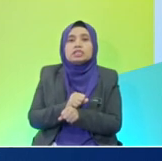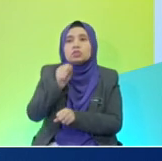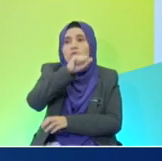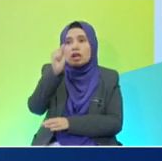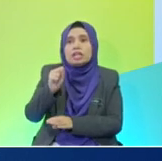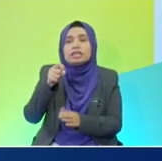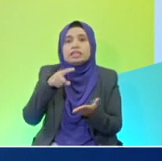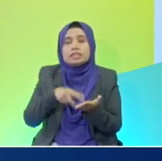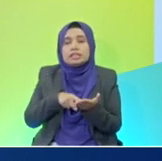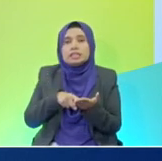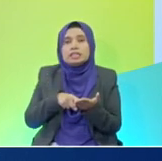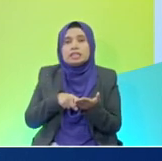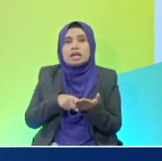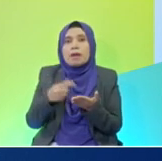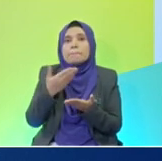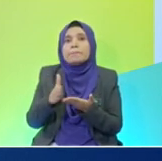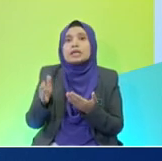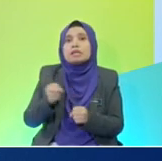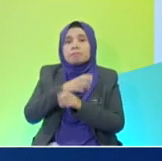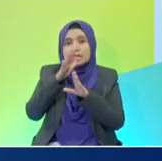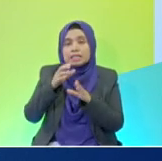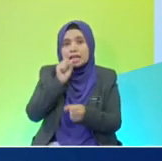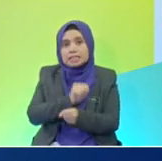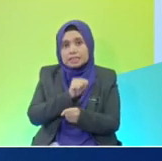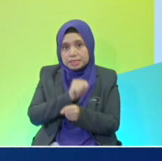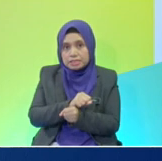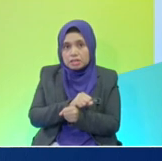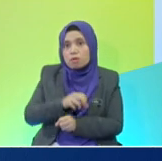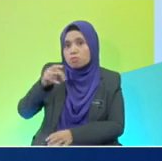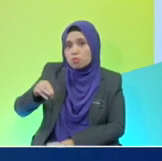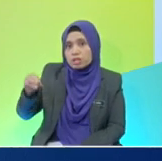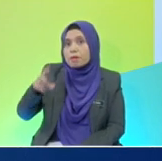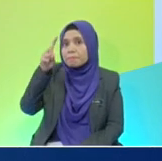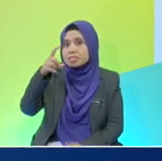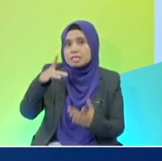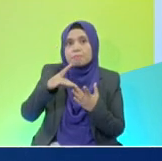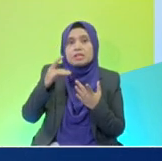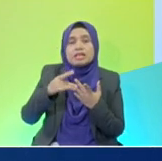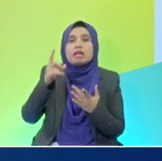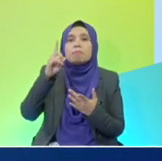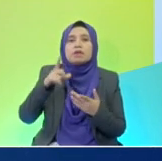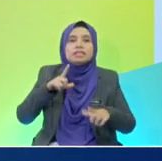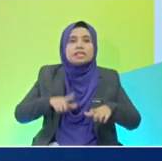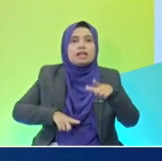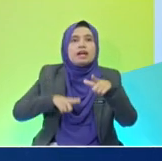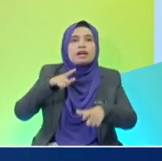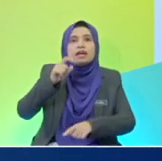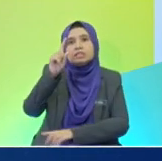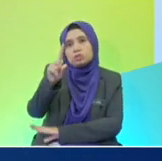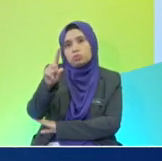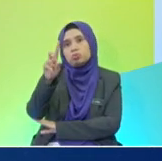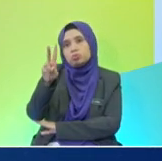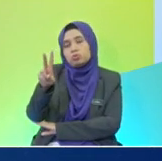ini adalah dibagi dulu pernyataan kecil murid pilih-pilih yang mana satu langkah satu langkah dua sehingga langkah